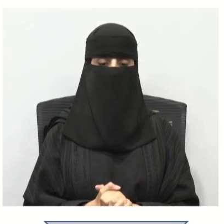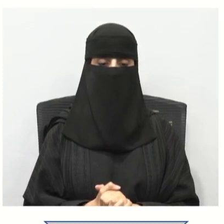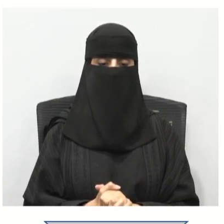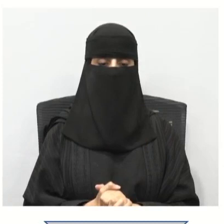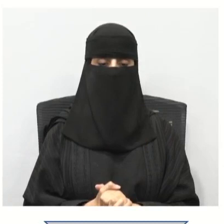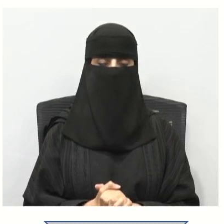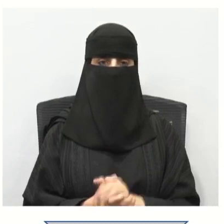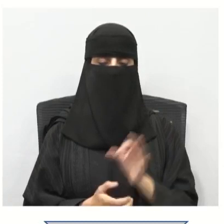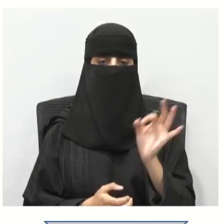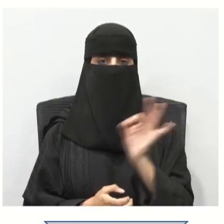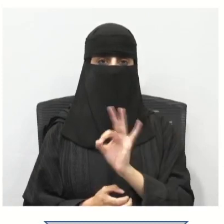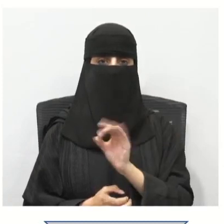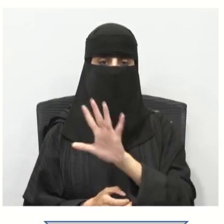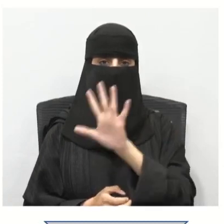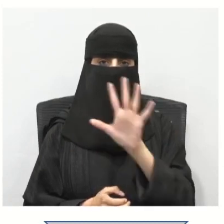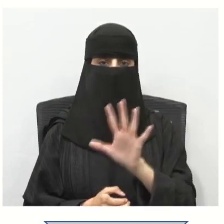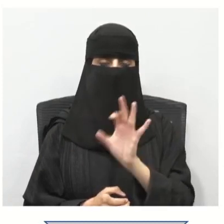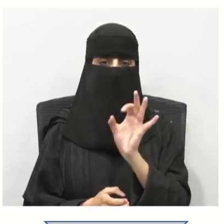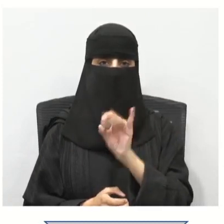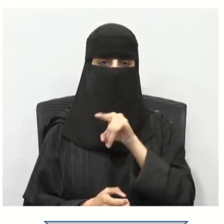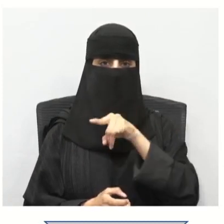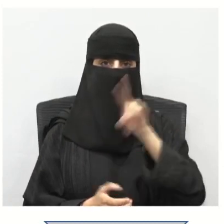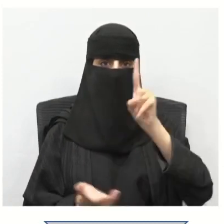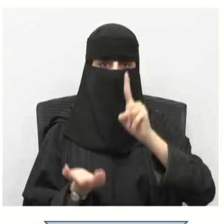القويان كانها طائره